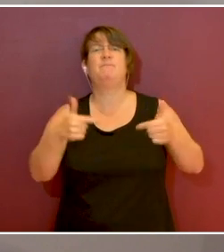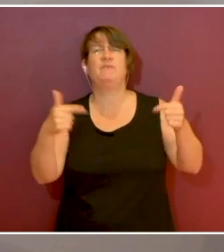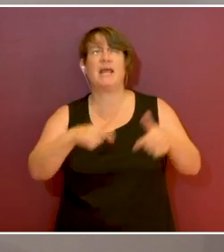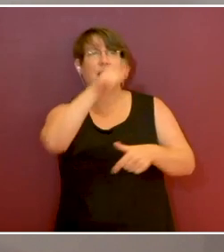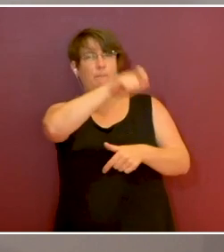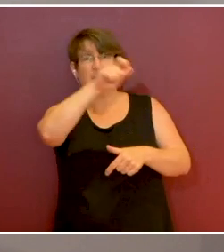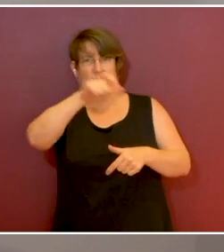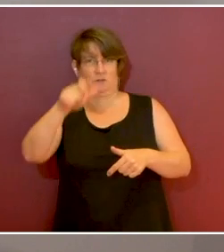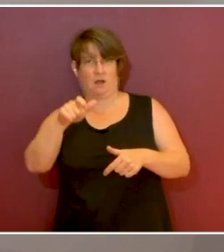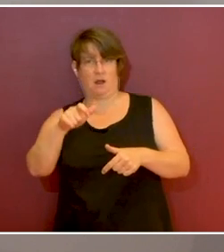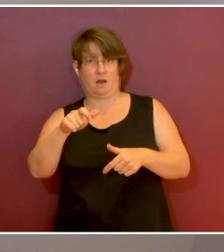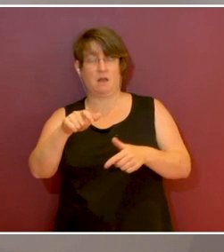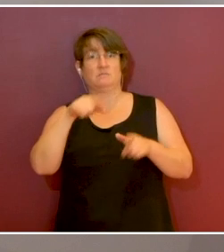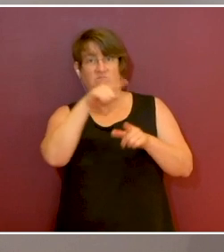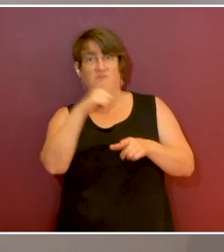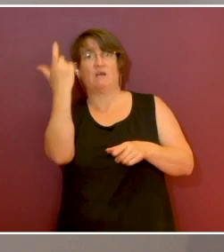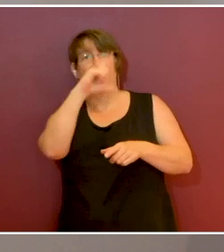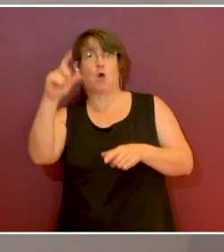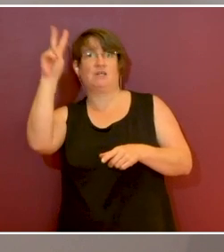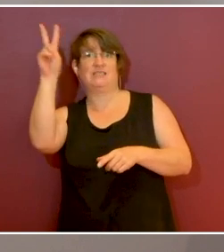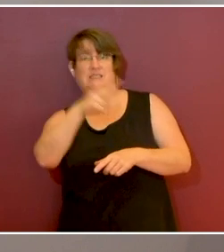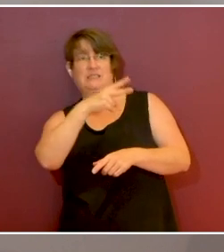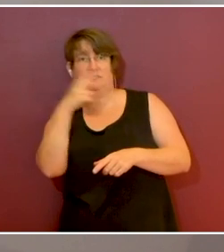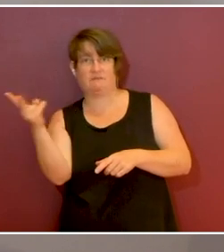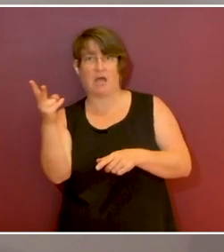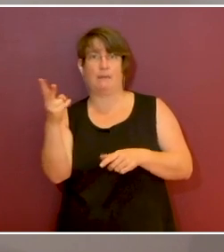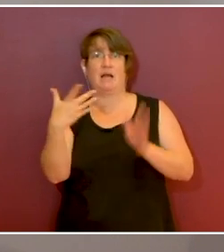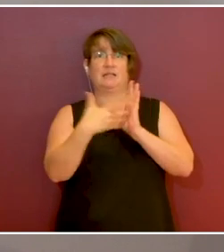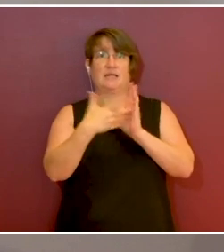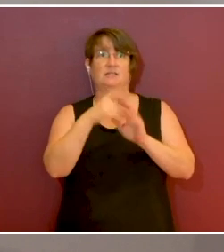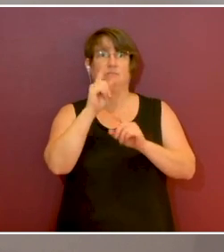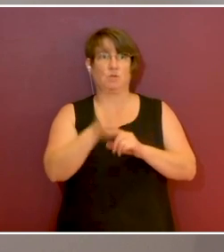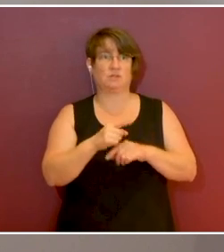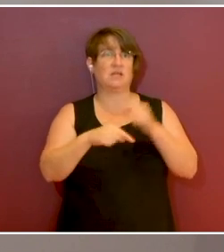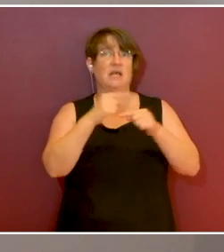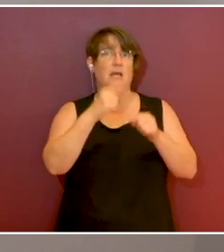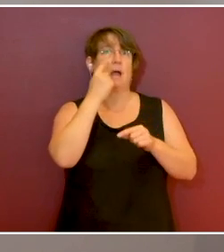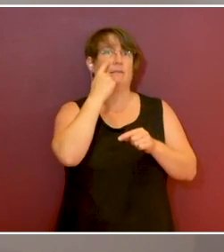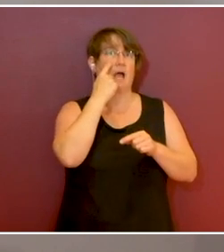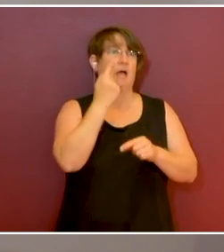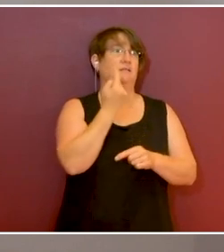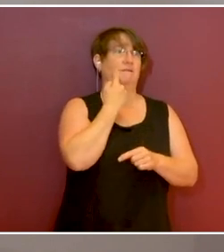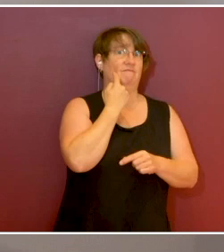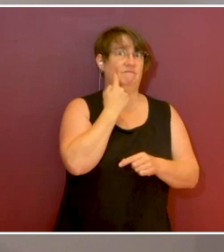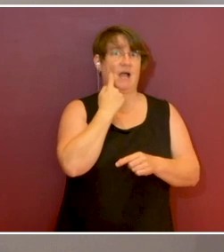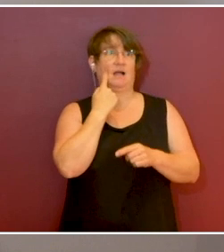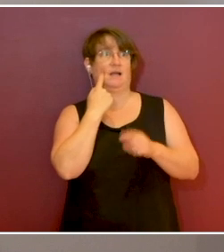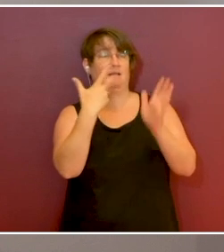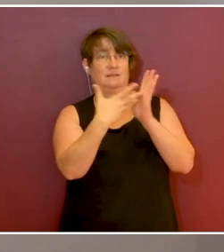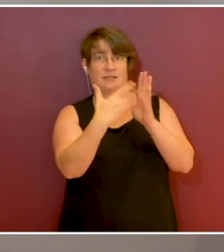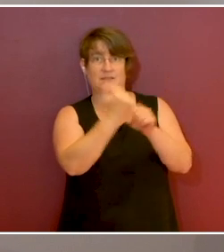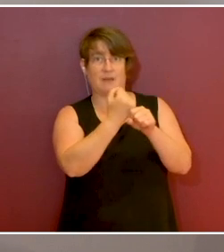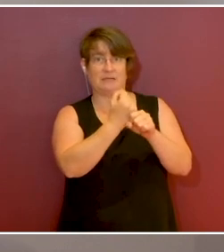wenn die sich zweimal die Woche testen müssen und immer einen Nasopharyngealabstrich bekommen, ich weiß nicht, haben wahrscheinlich jetzt alle schon mal von uns gehabt, das ist ja